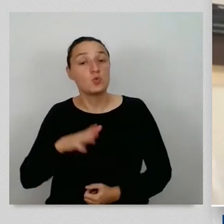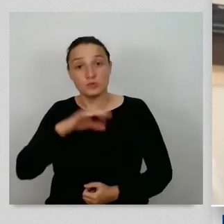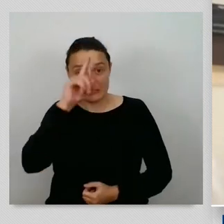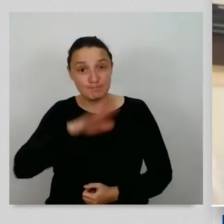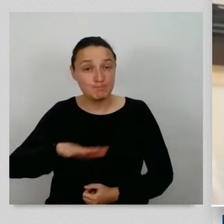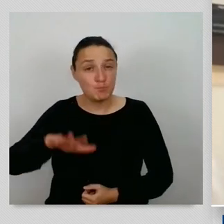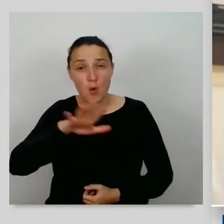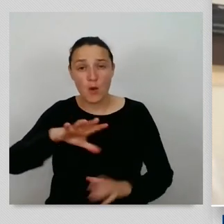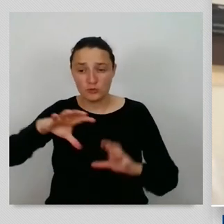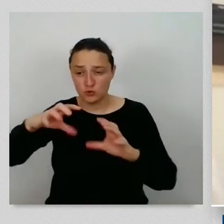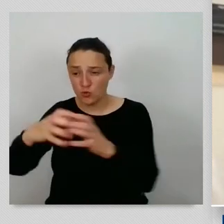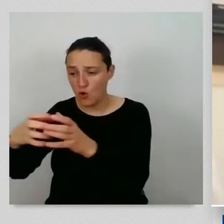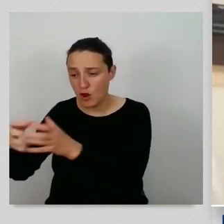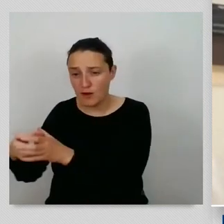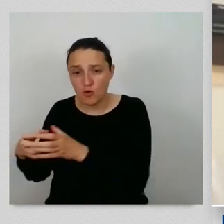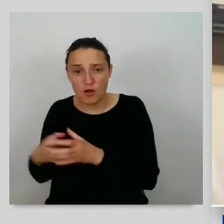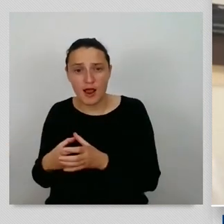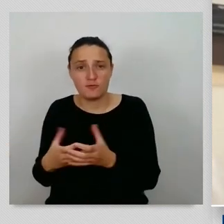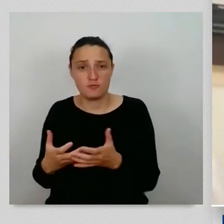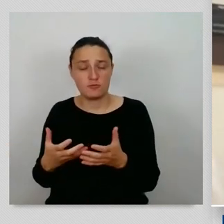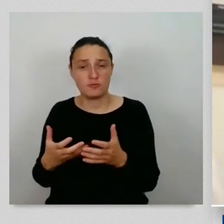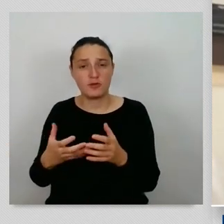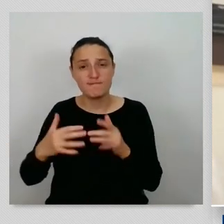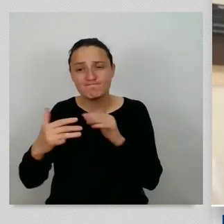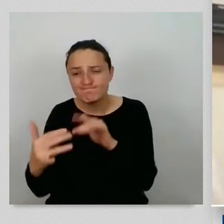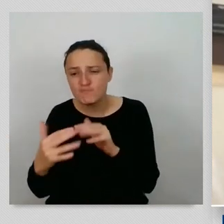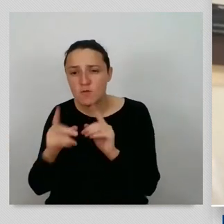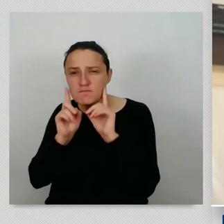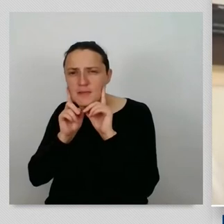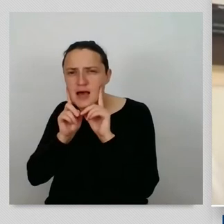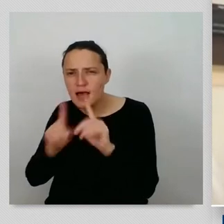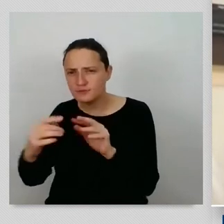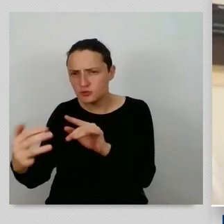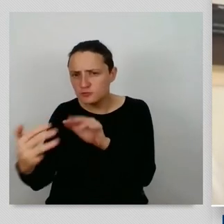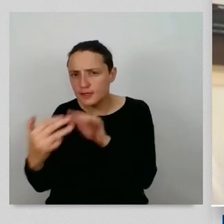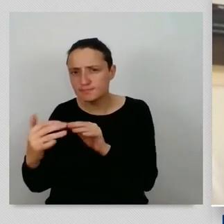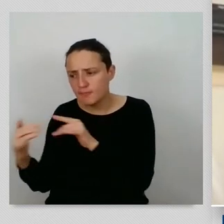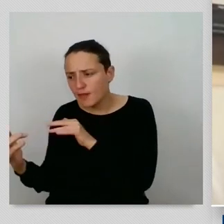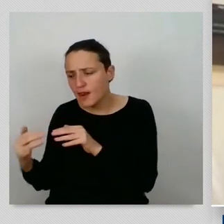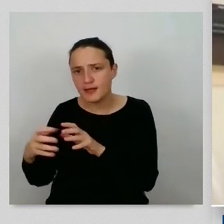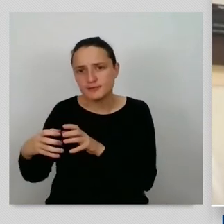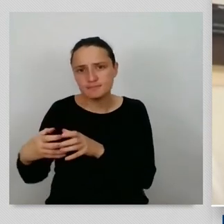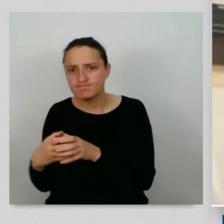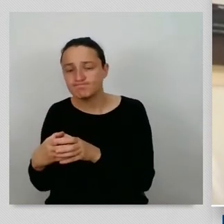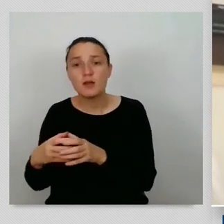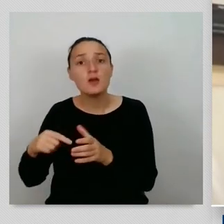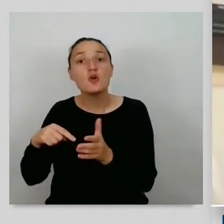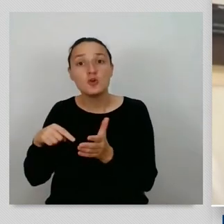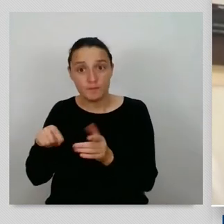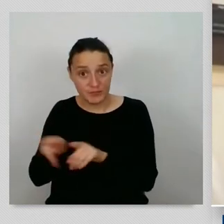społeczności, w więzi, które są rzeczywiste i realne i weryfikowalne